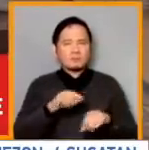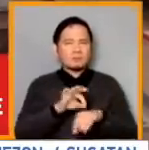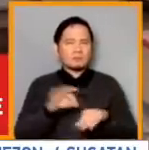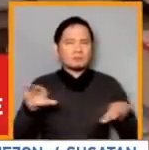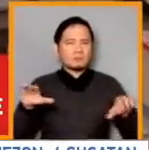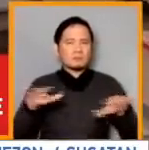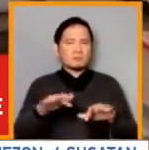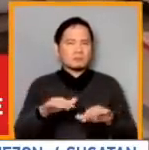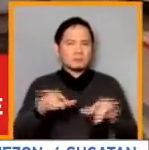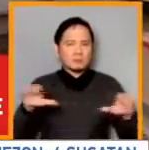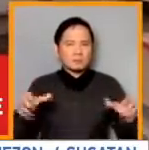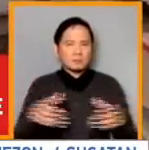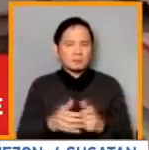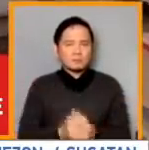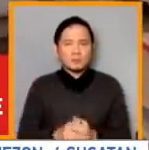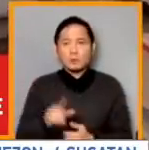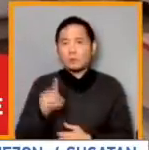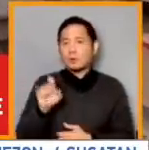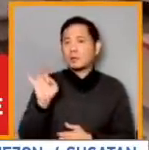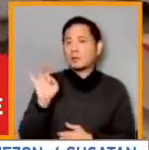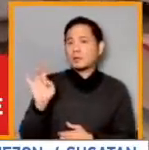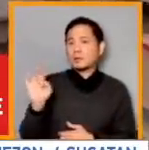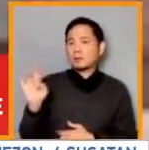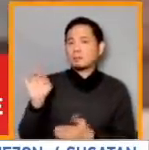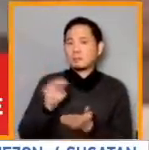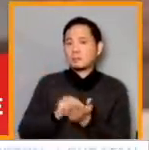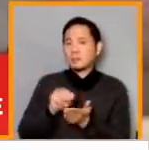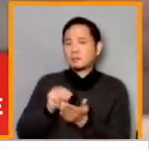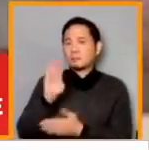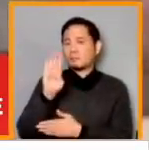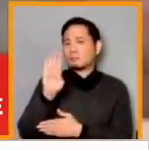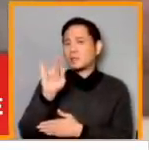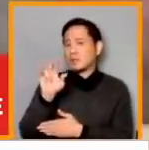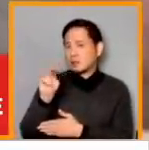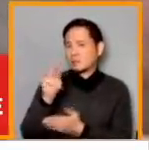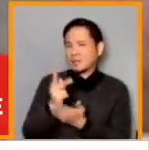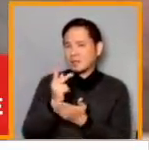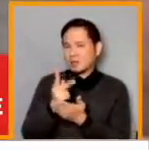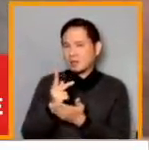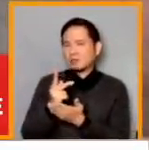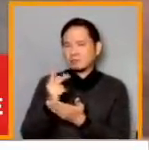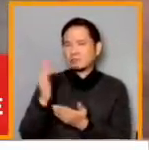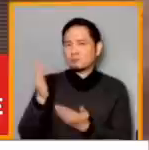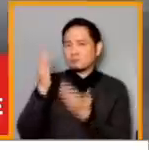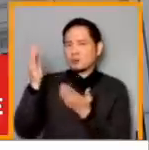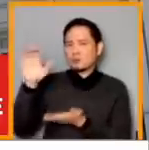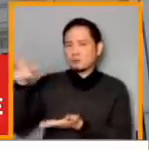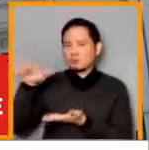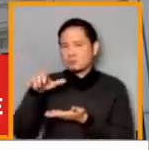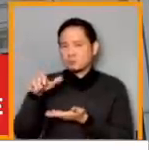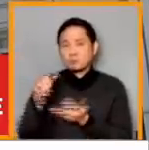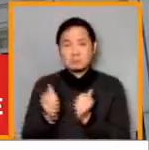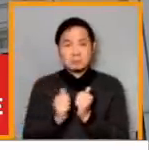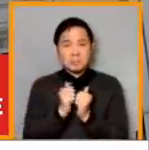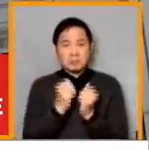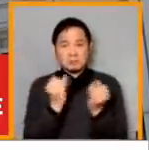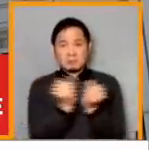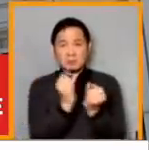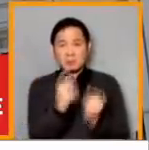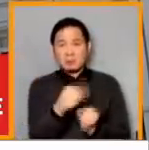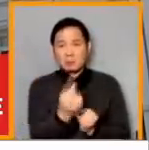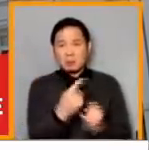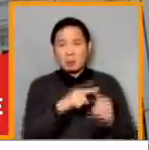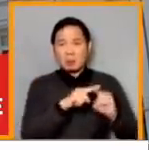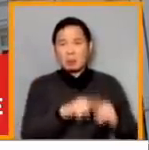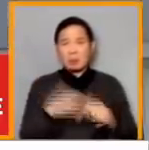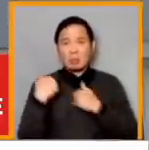188 billion pesos ang pinopropose nilang pondo. Hindi raw sapat ang PhilHealth insurance lang. Gumawa naman ng paraan ng PLM